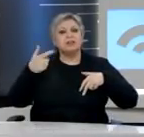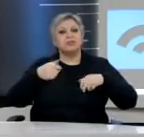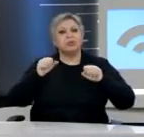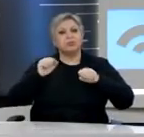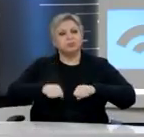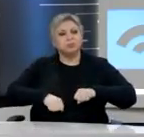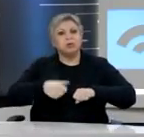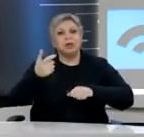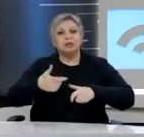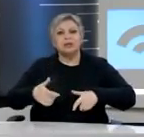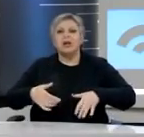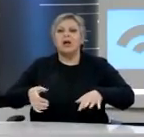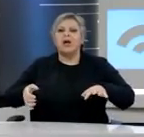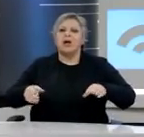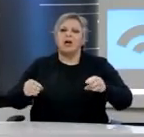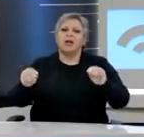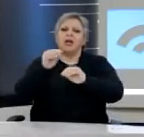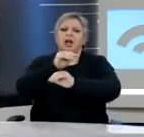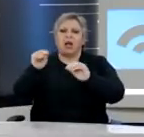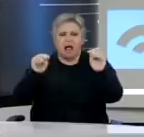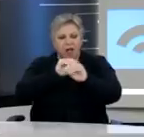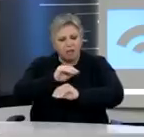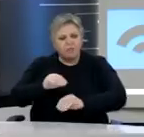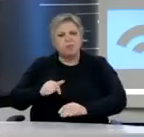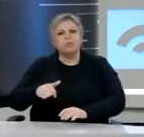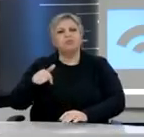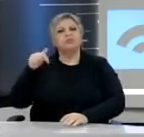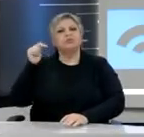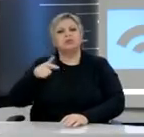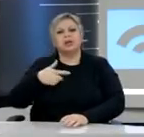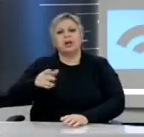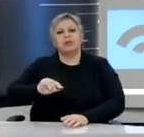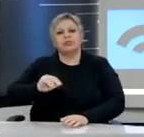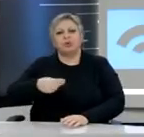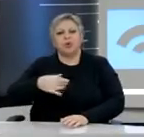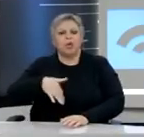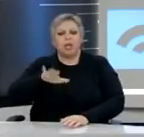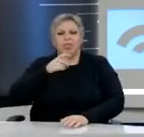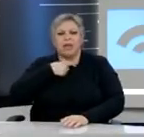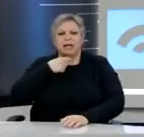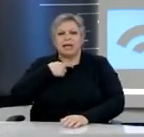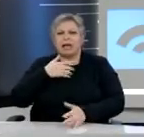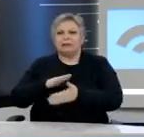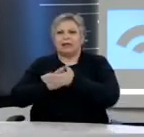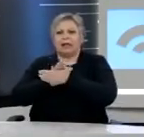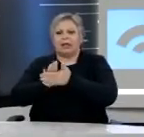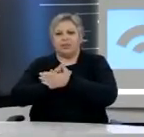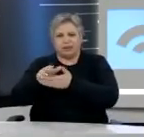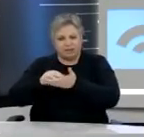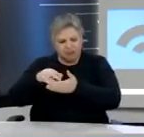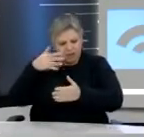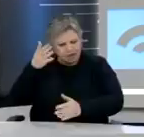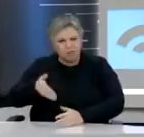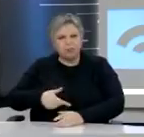Σύμφωνο Συμβίωσης. Αυτή η κυβέρνηση ψήφισε την ταυτότητα φύλου με δικούς σας βουλευτές. Τότε, σε όλα αυτά